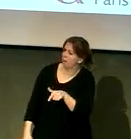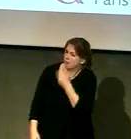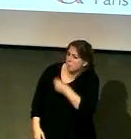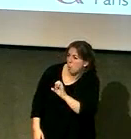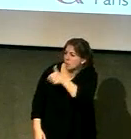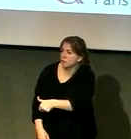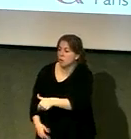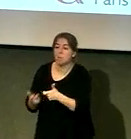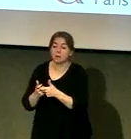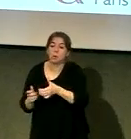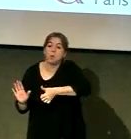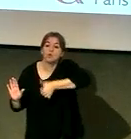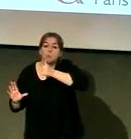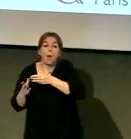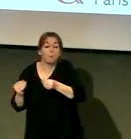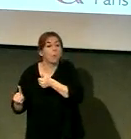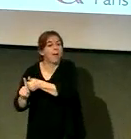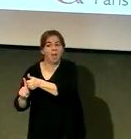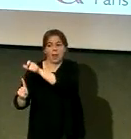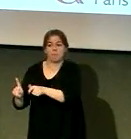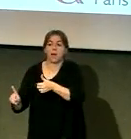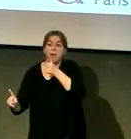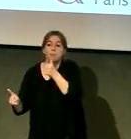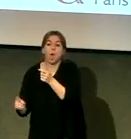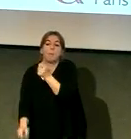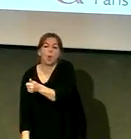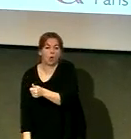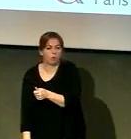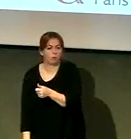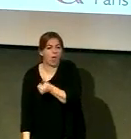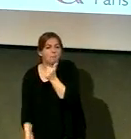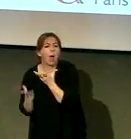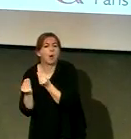clair de c'est quand boire beaucoup? Qu'est-ce que c'est boire peu ou qu'est-ce que c'est boire beaucoup?